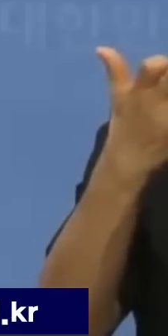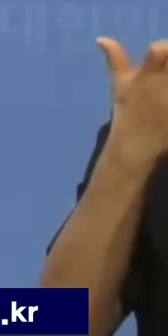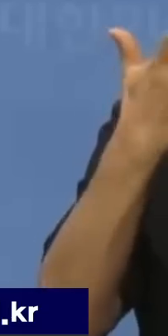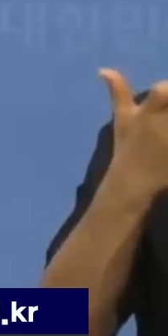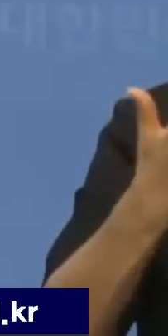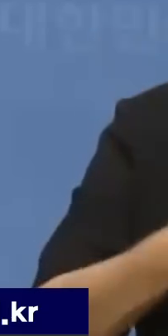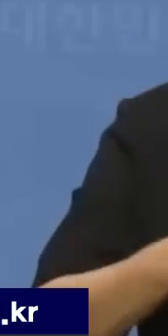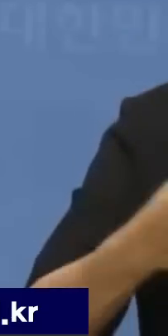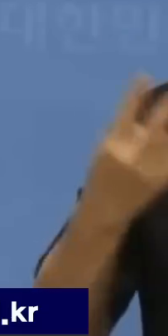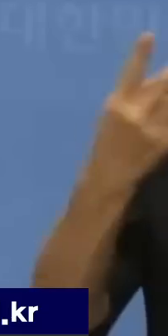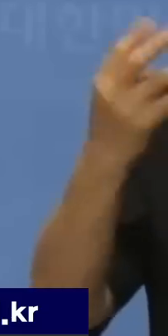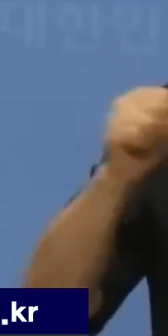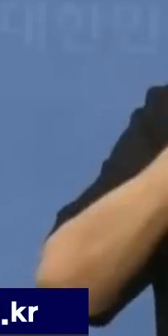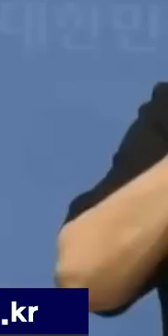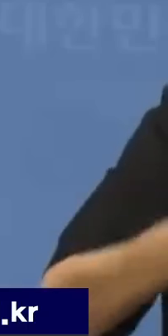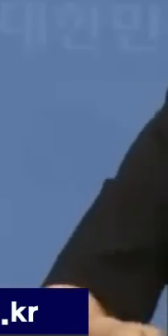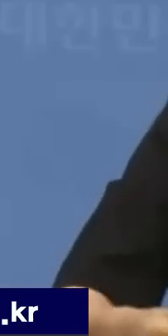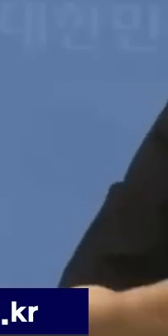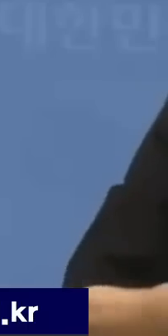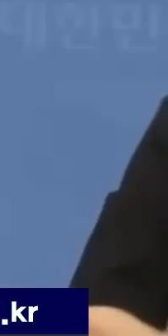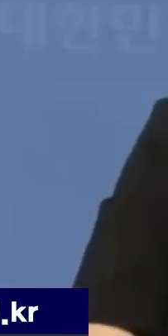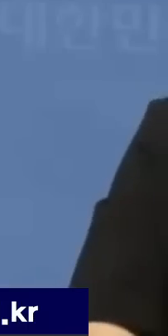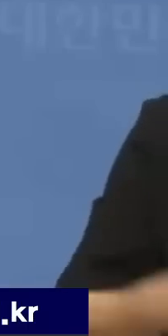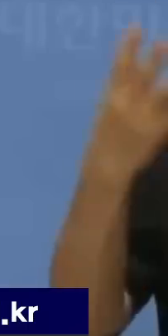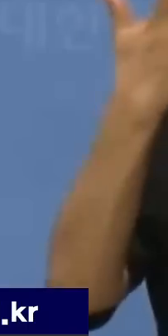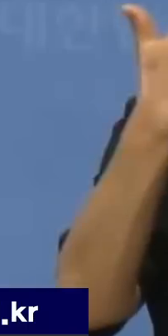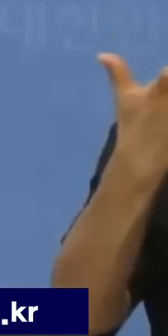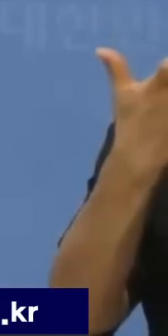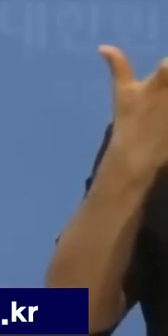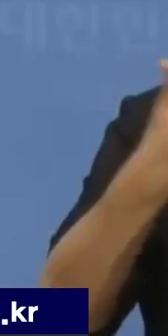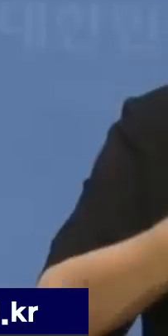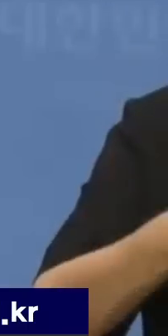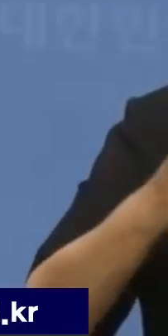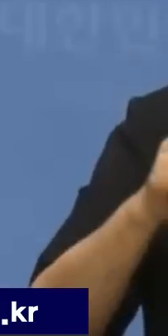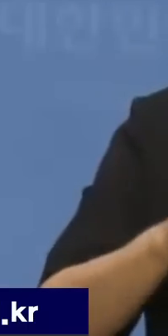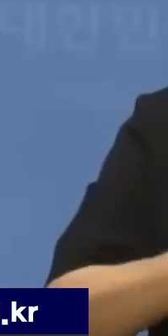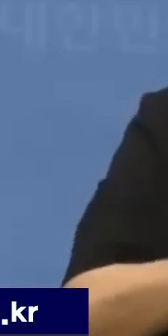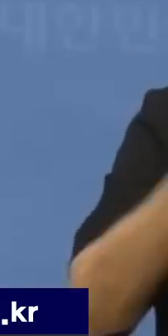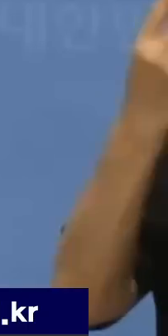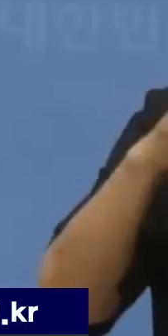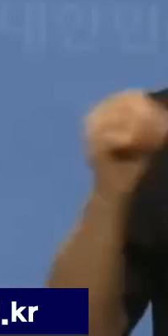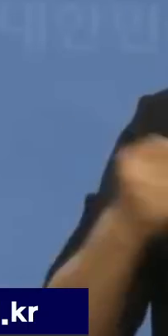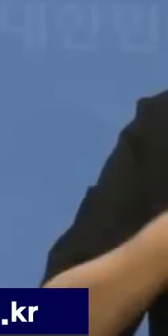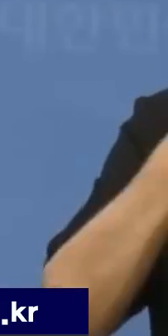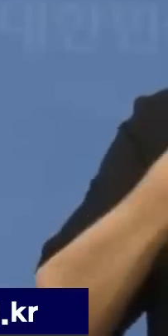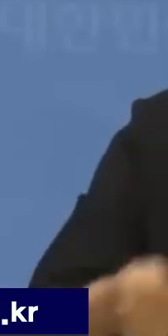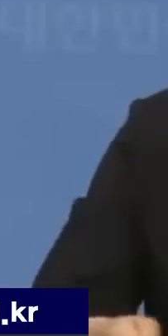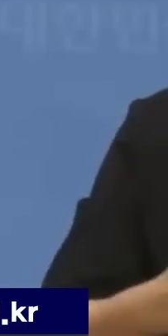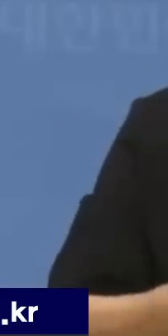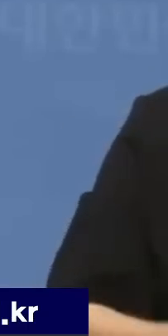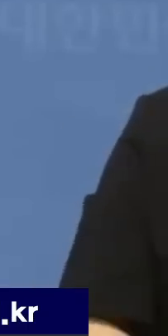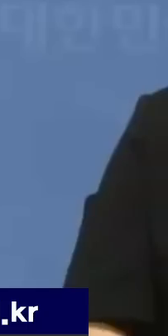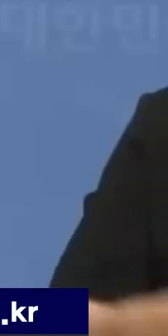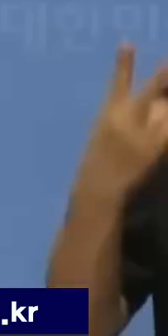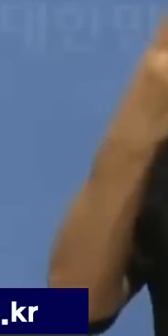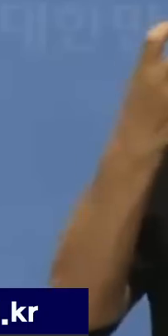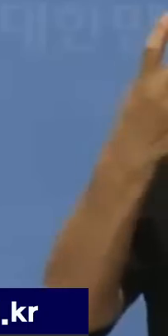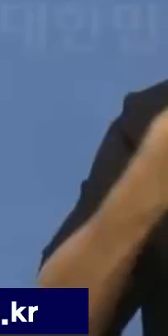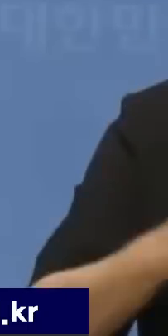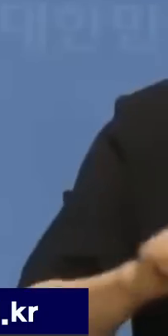2018년에 2000억원 적자 2019년 1조 2700원 적자